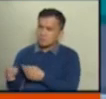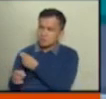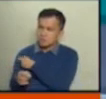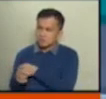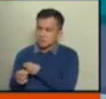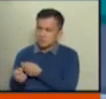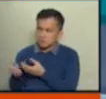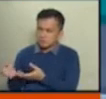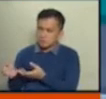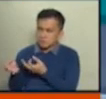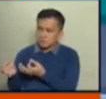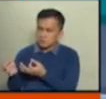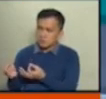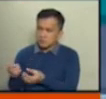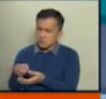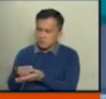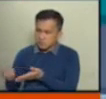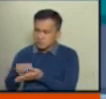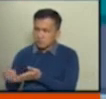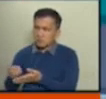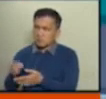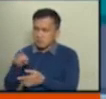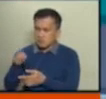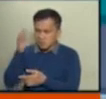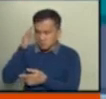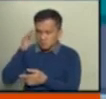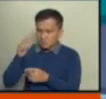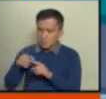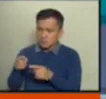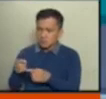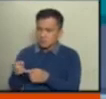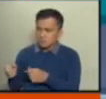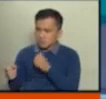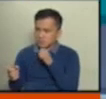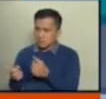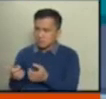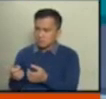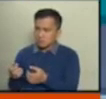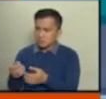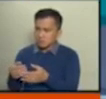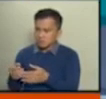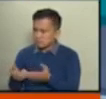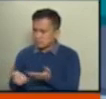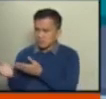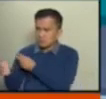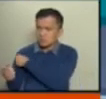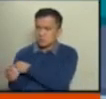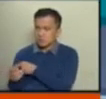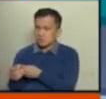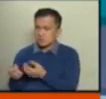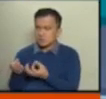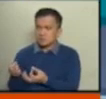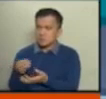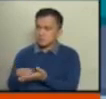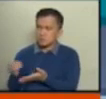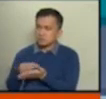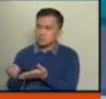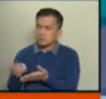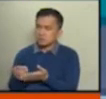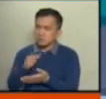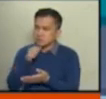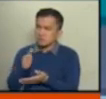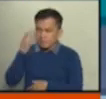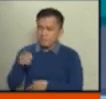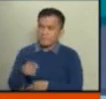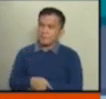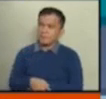ginastusan ko po yan, alam niya yan. Pero okay. Nung unang paggamot ko po, hindi yan sila gumastos. Kumbaga kung hindi pa nag-50-50, hindi pa yan sila tumulong sa